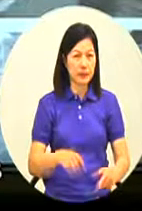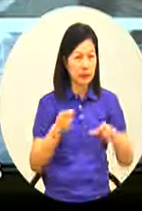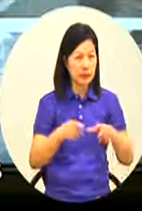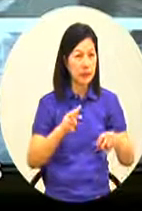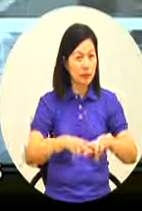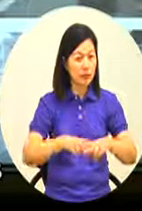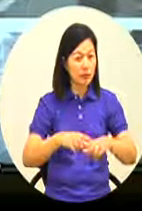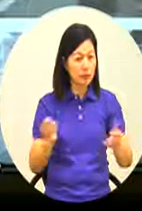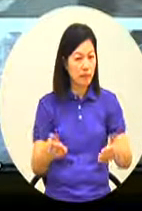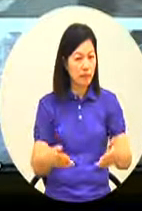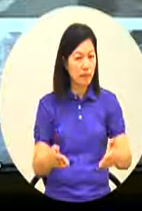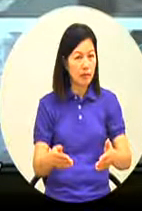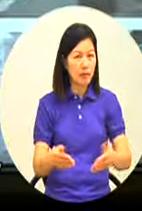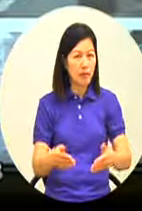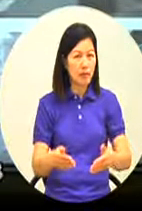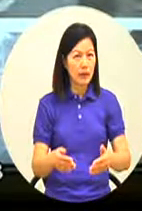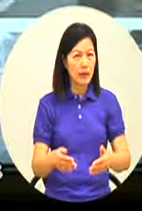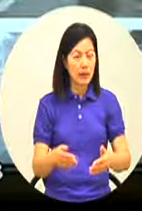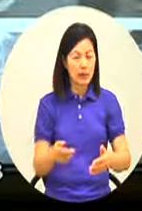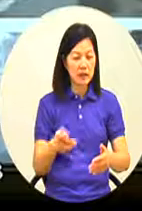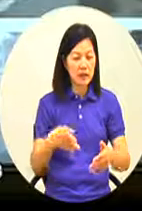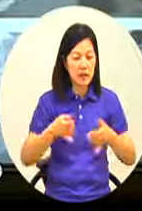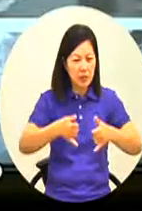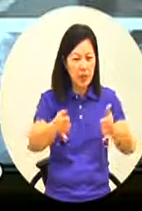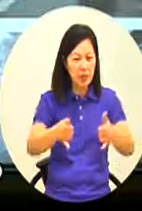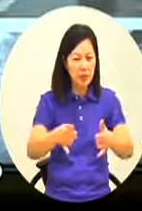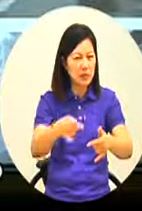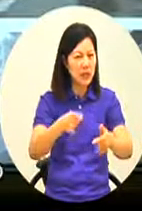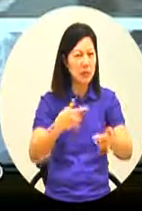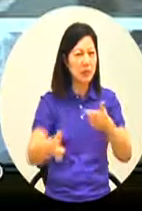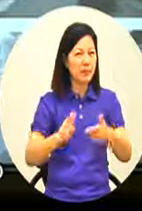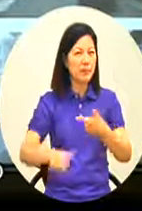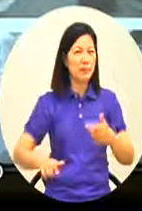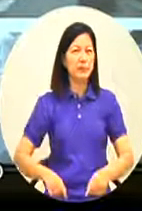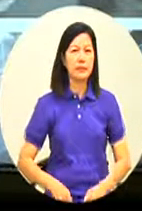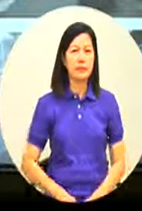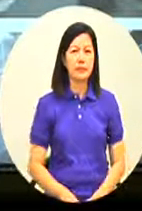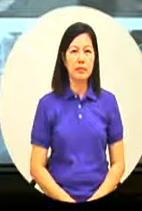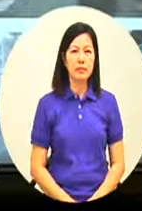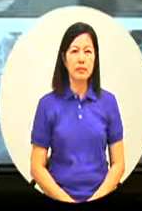辟。没有人这样开的啦，所以我认为讲，